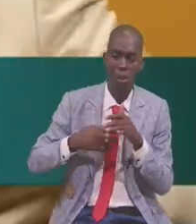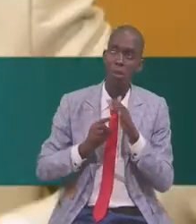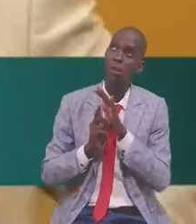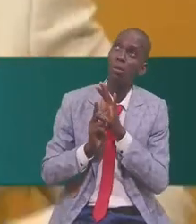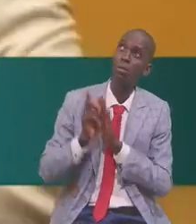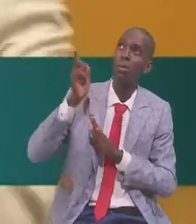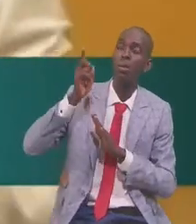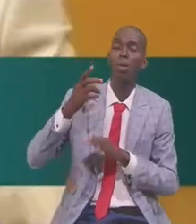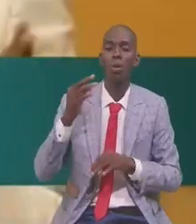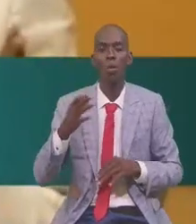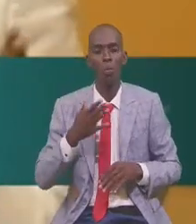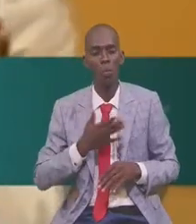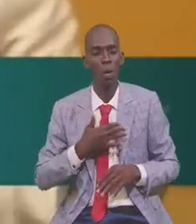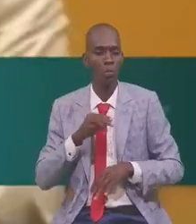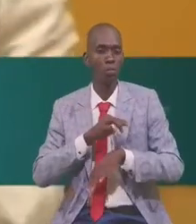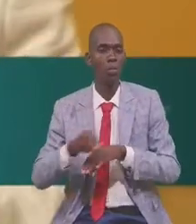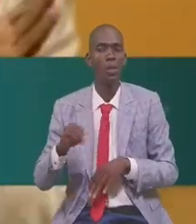la largeur.